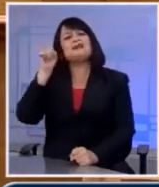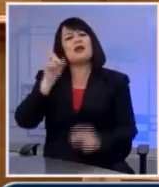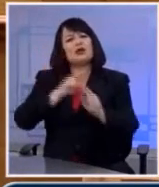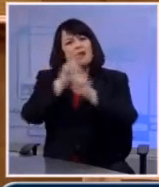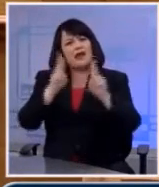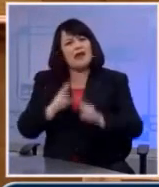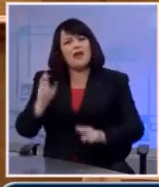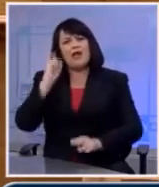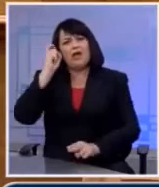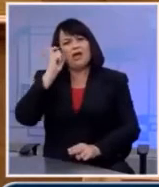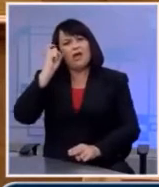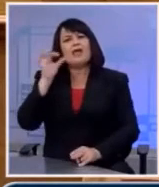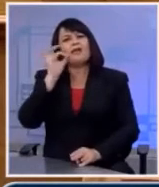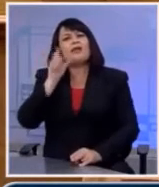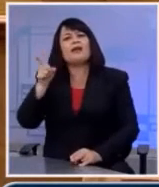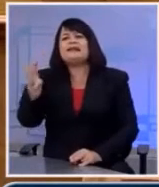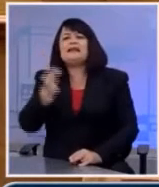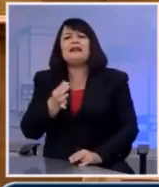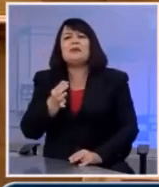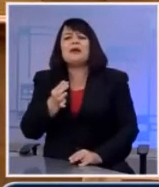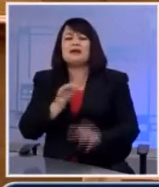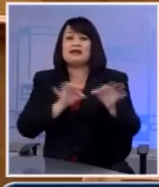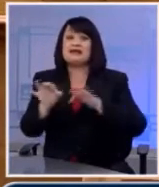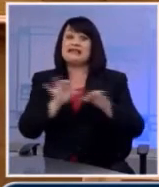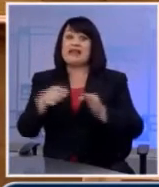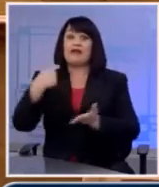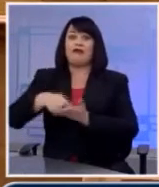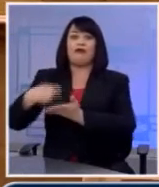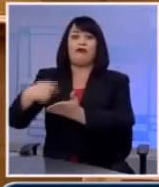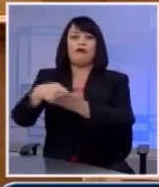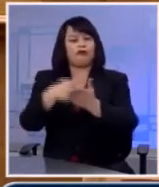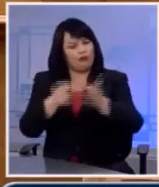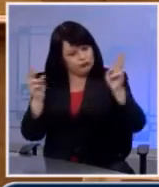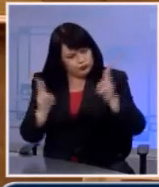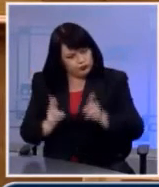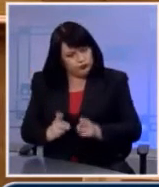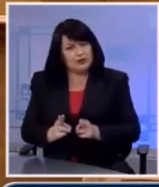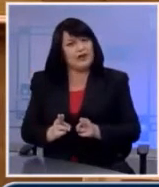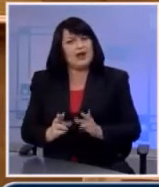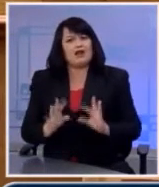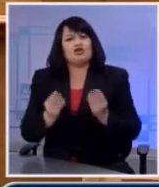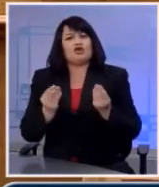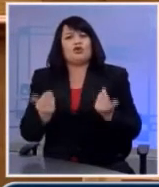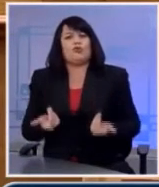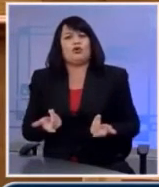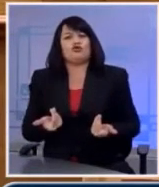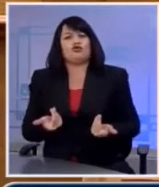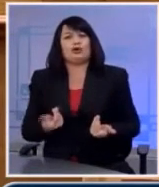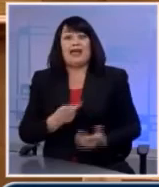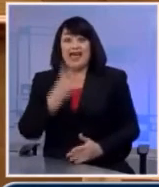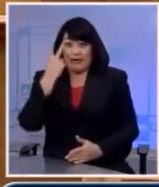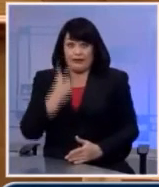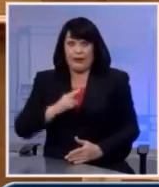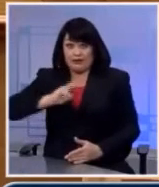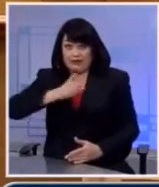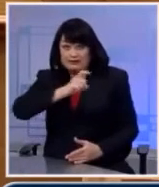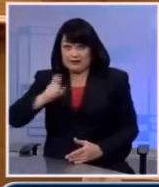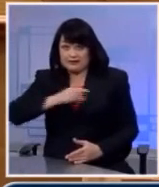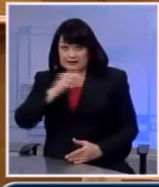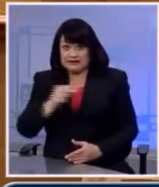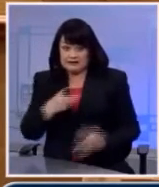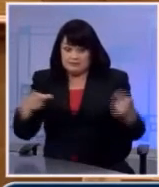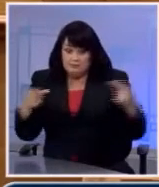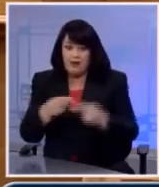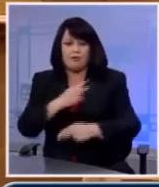Θεσσαλονίκης μας είπε ότι έχει σχέδιο να μειώσει τους φόρους κόβοντας κοντά στα 2 δις